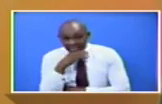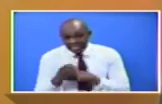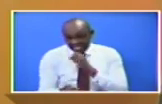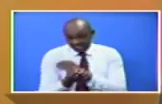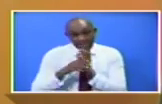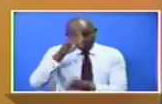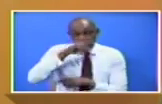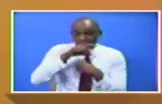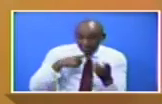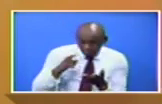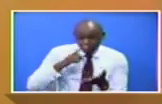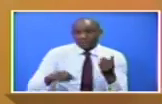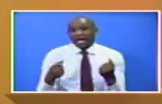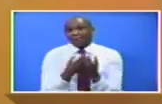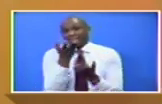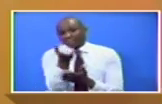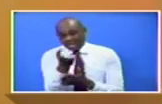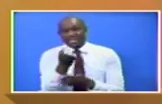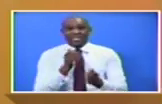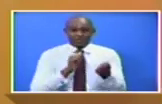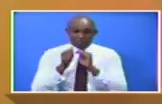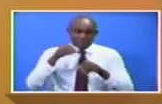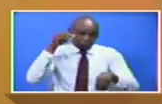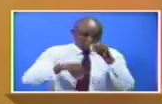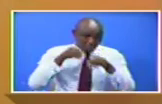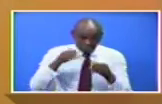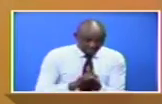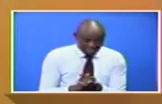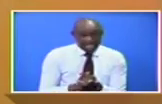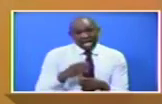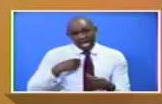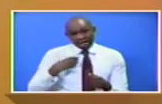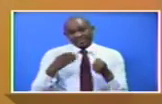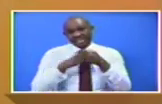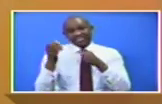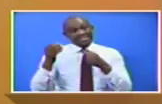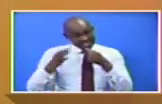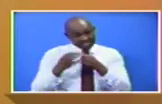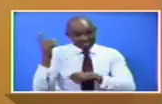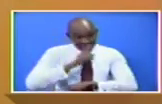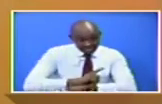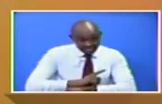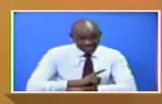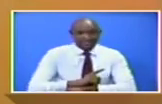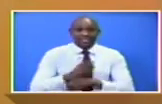zaidi kuhusu kile ambacho kinajiri katika kinyang'anyiro cha uchaguzi zikiwa zimebaki siku 98. Tumeelekezwa